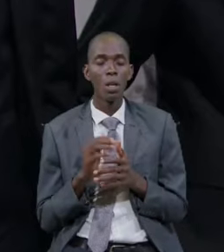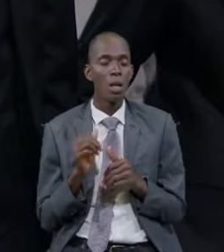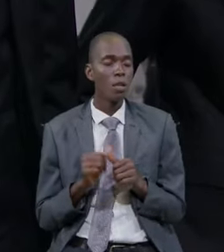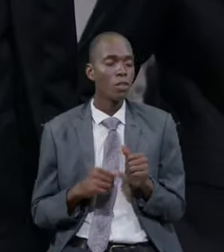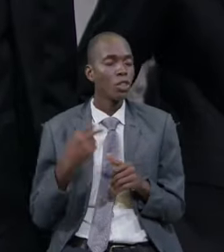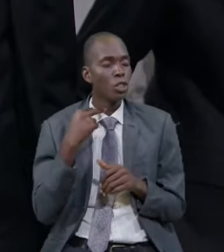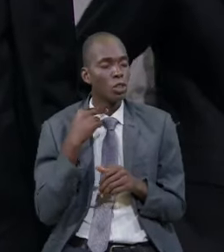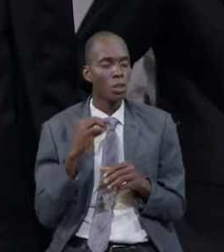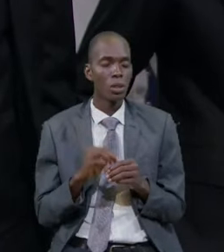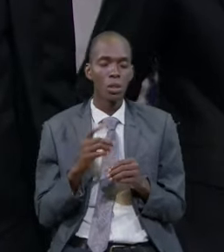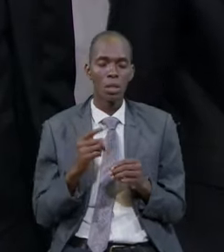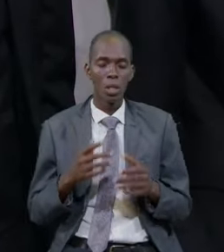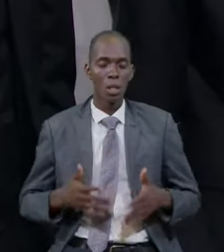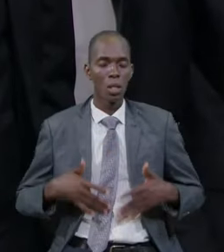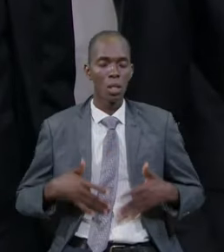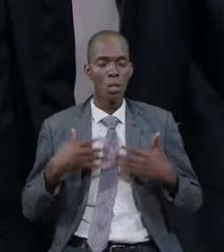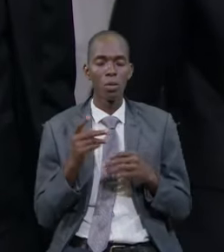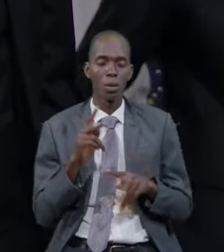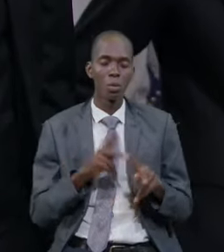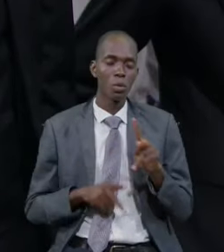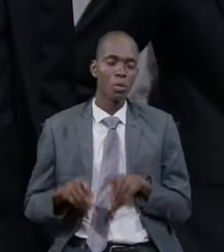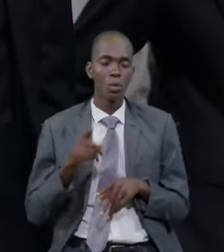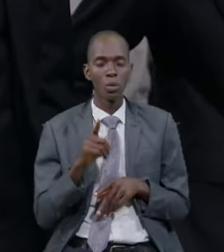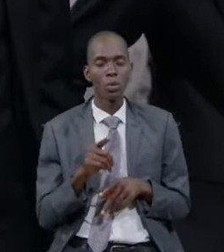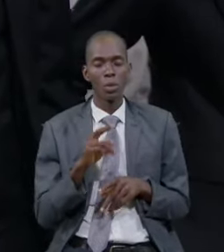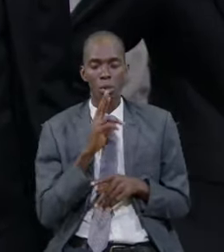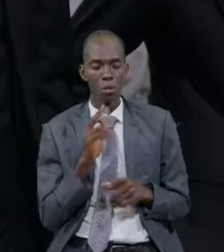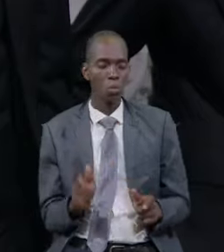chaque jour de la vie de ceux que vous atteignez,